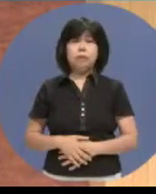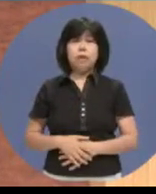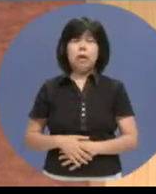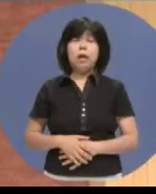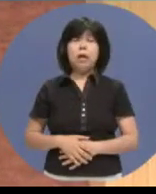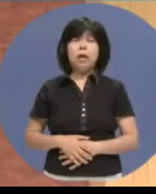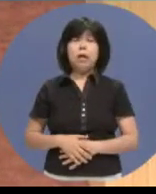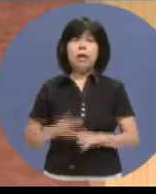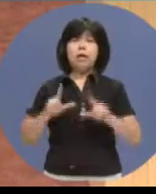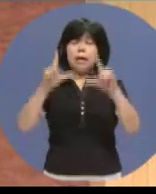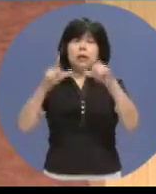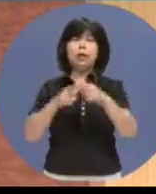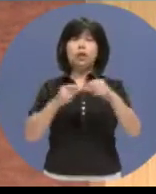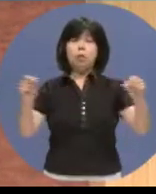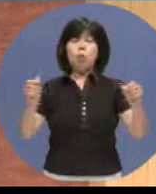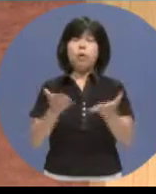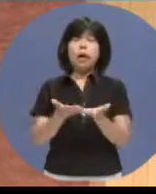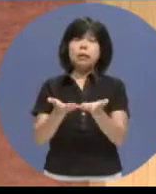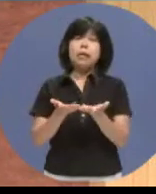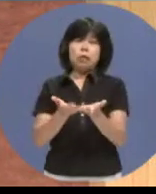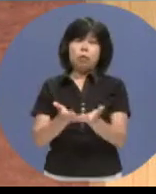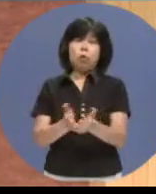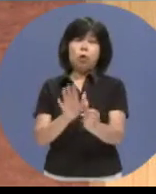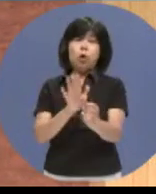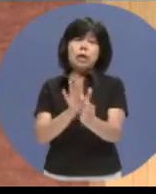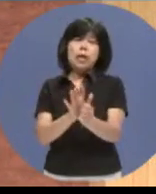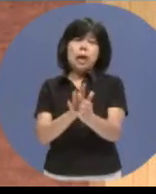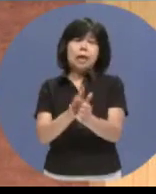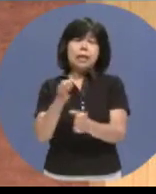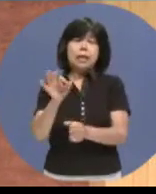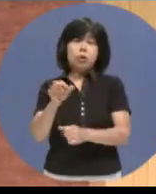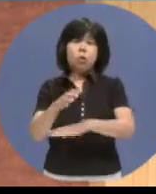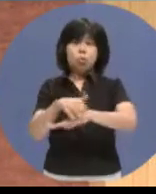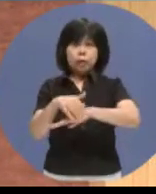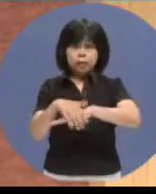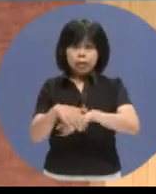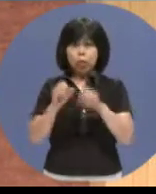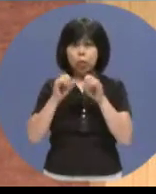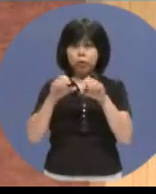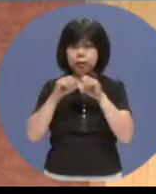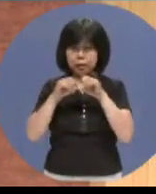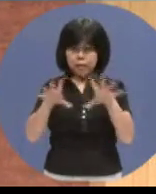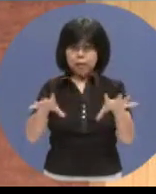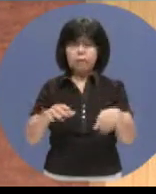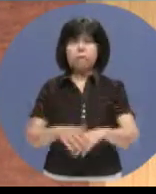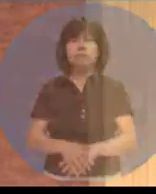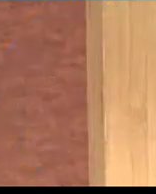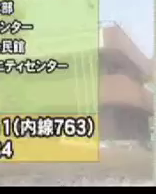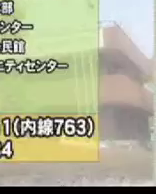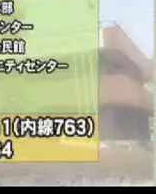それではここで東日本大震災の義援金受付のお知らせです。